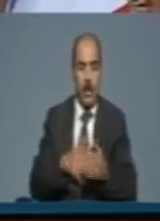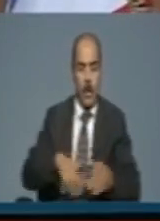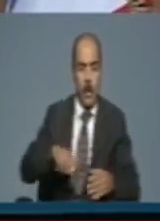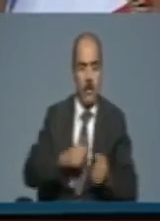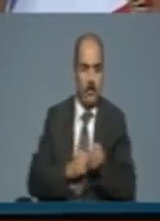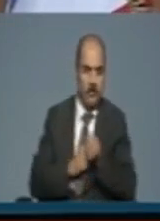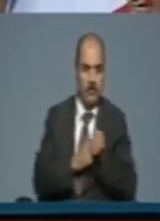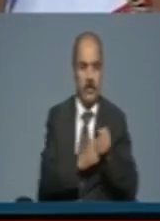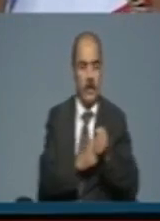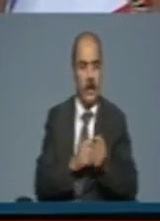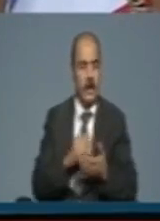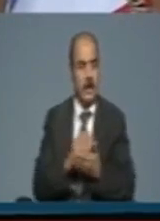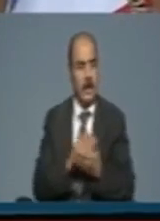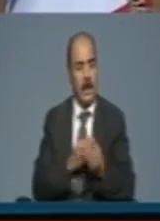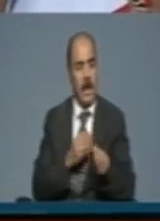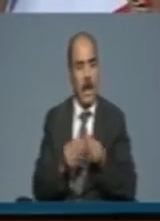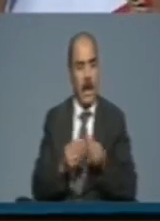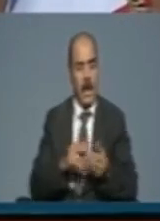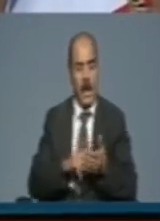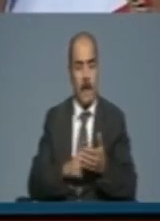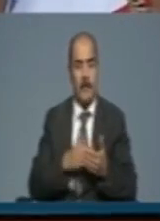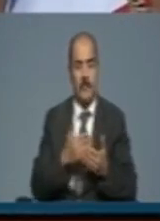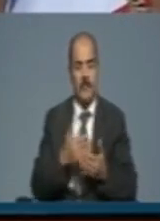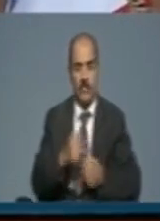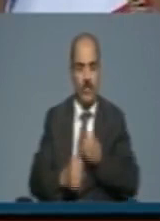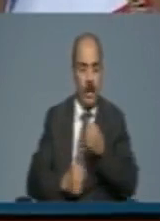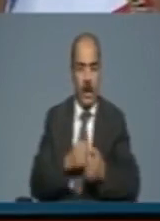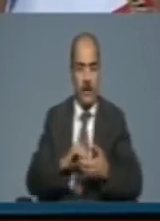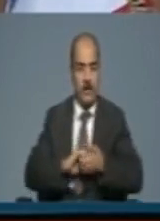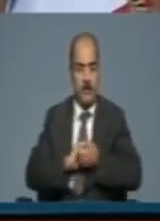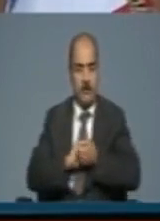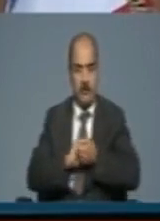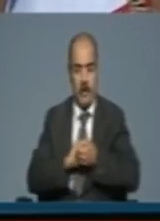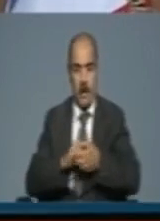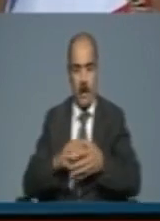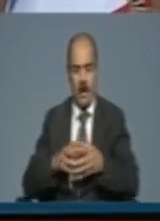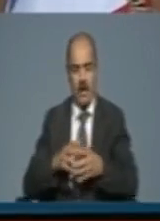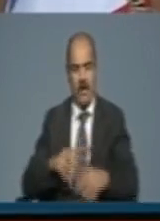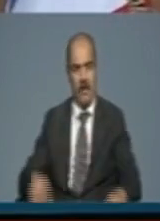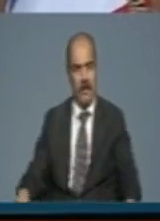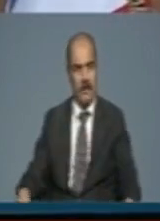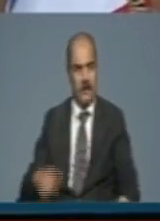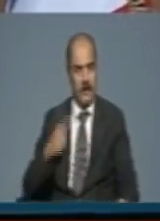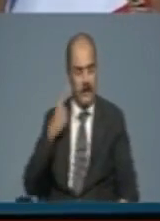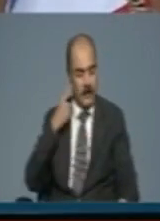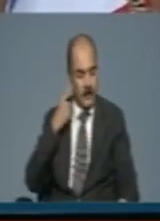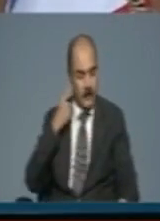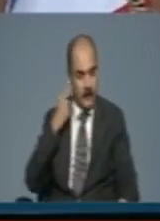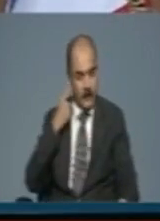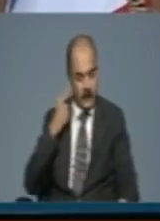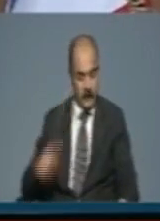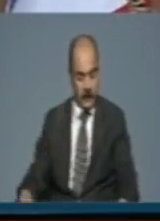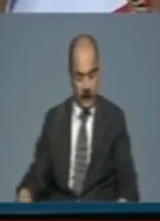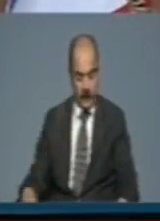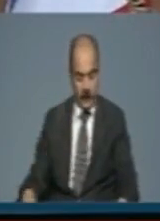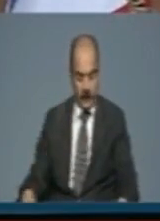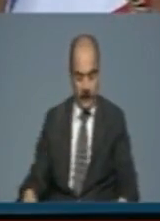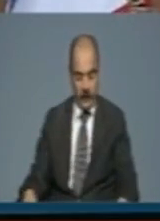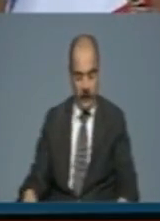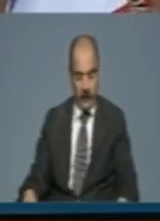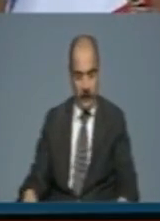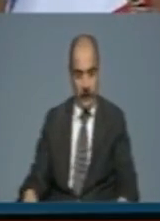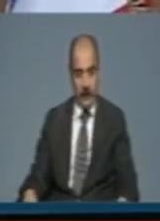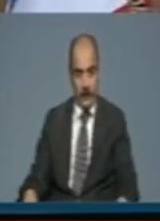minasse الذي alla base يتم ogni tentativo di dialogo مع e كل creasse ما un حول solco من حماس أن تتم incolmabile عملها tra i